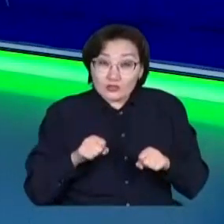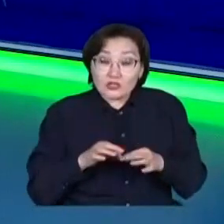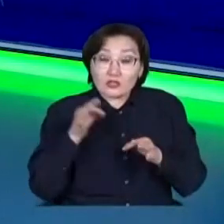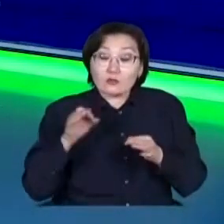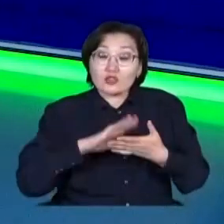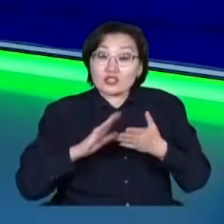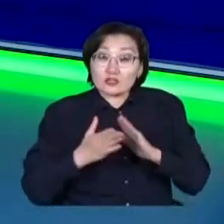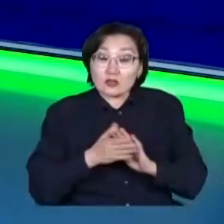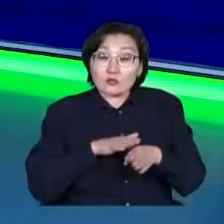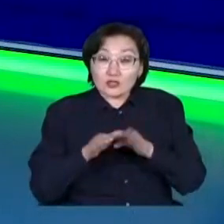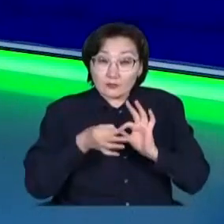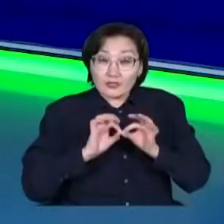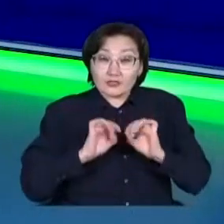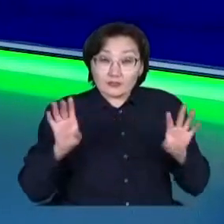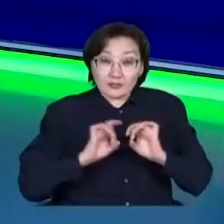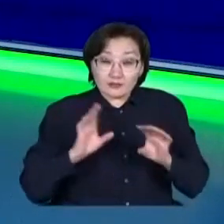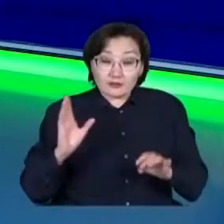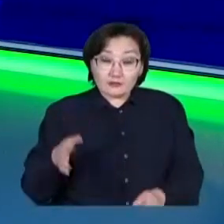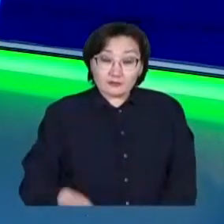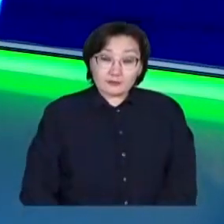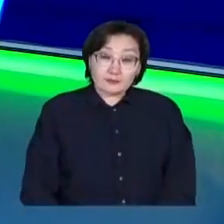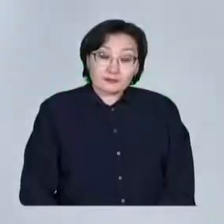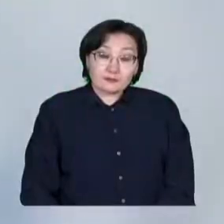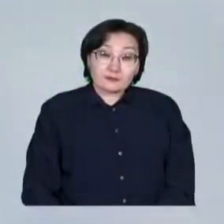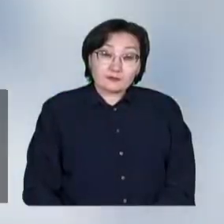Өңірдегі жағдайды толығырақ тілші баяндайды.